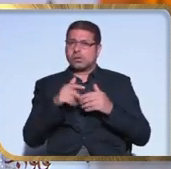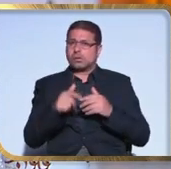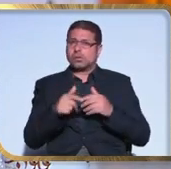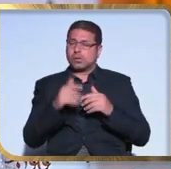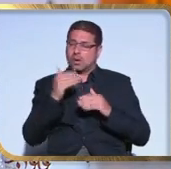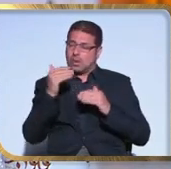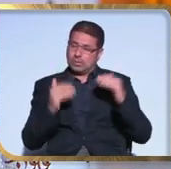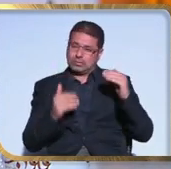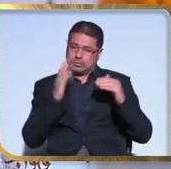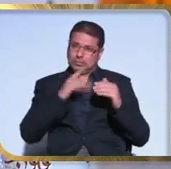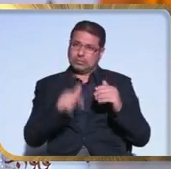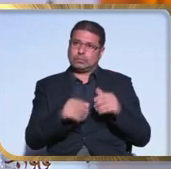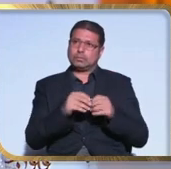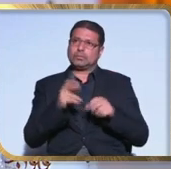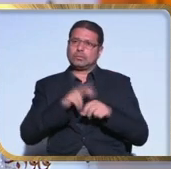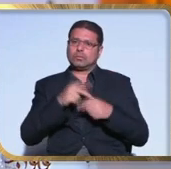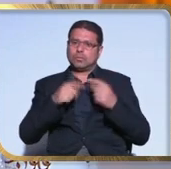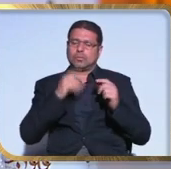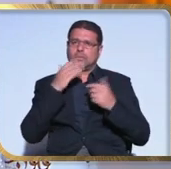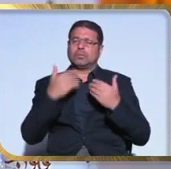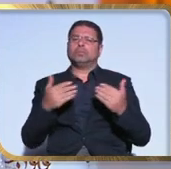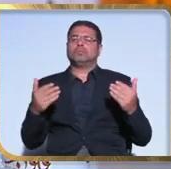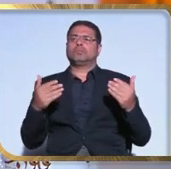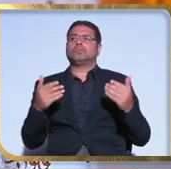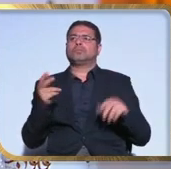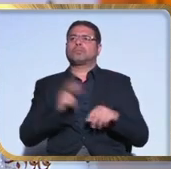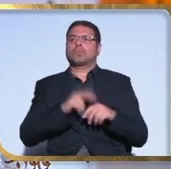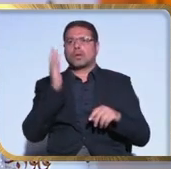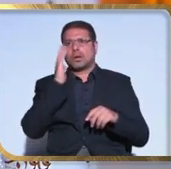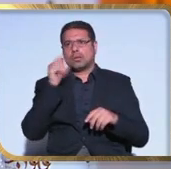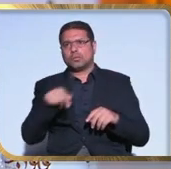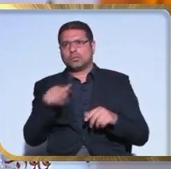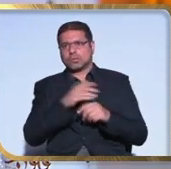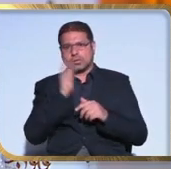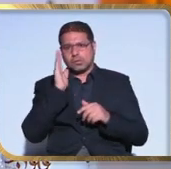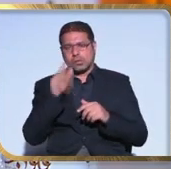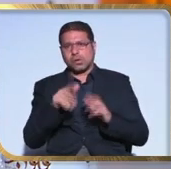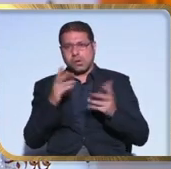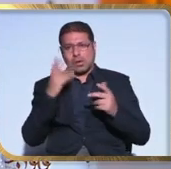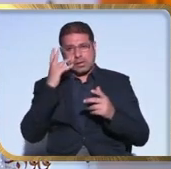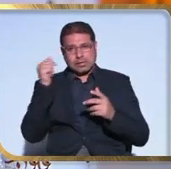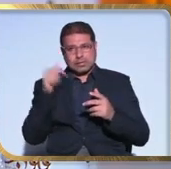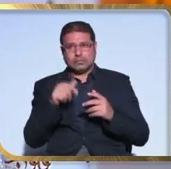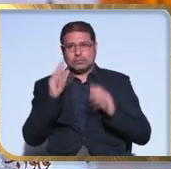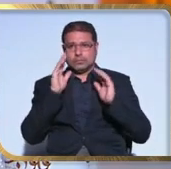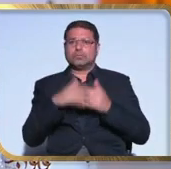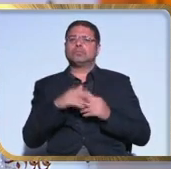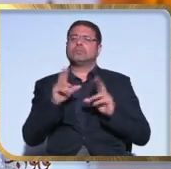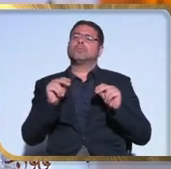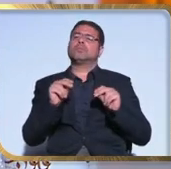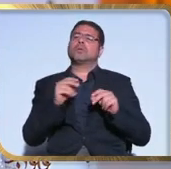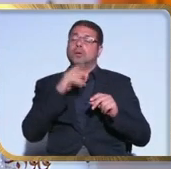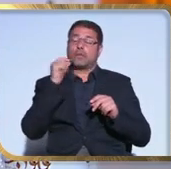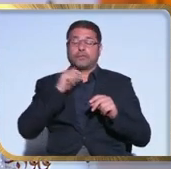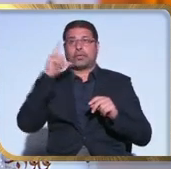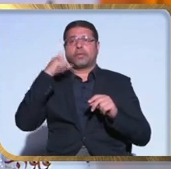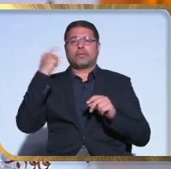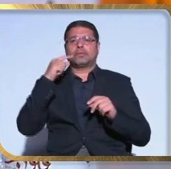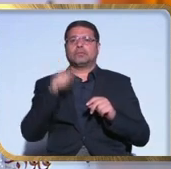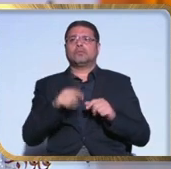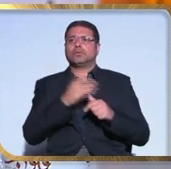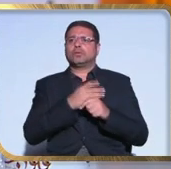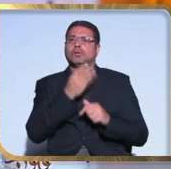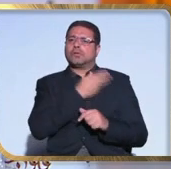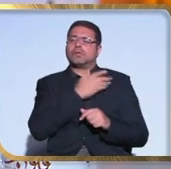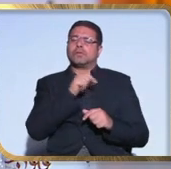او اقل من خمس صلوات على طول اقضيه اذا نام احدكم عن صلاه او نسيها فليصلها اذا ذكرها لا